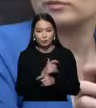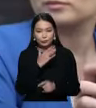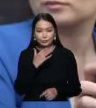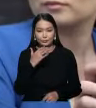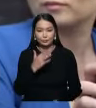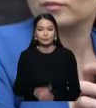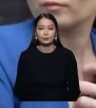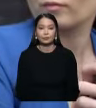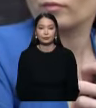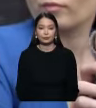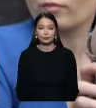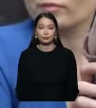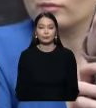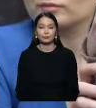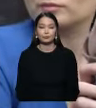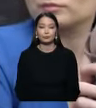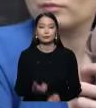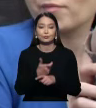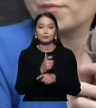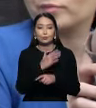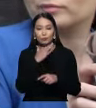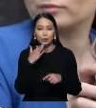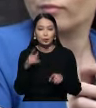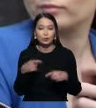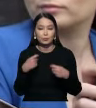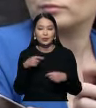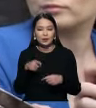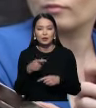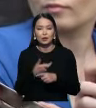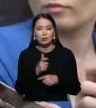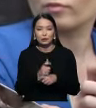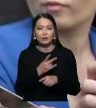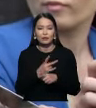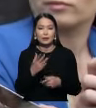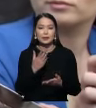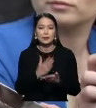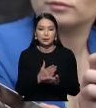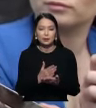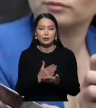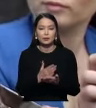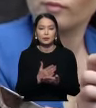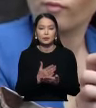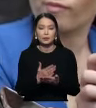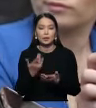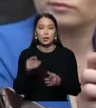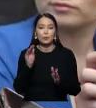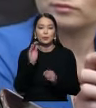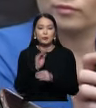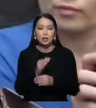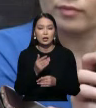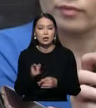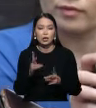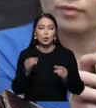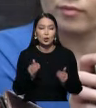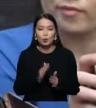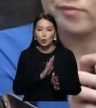Налоги на сахаросодержащие напитки. Налоги на сахаросодержащие напитки, они как бы это одна из мер, которая позволяет уменьшить